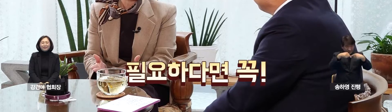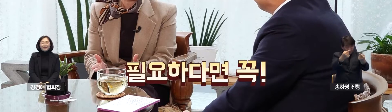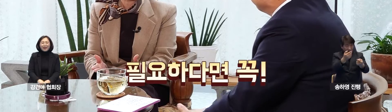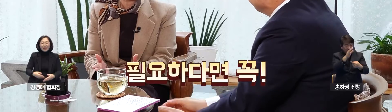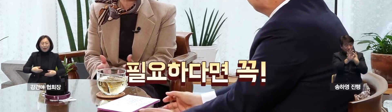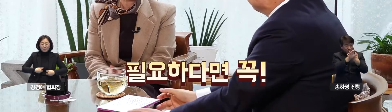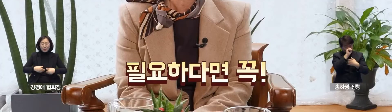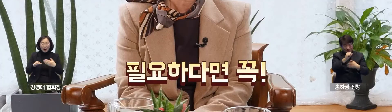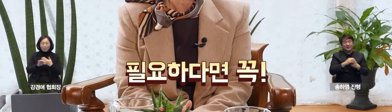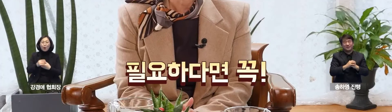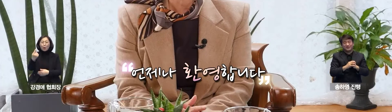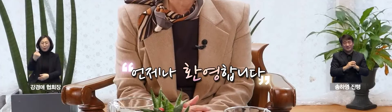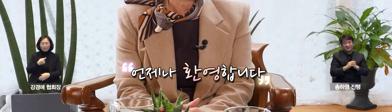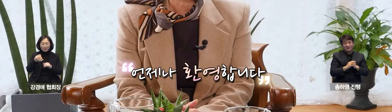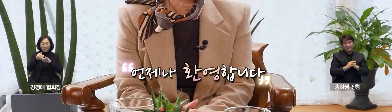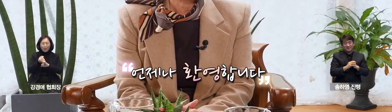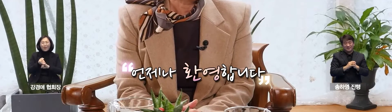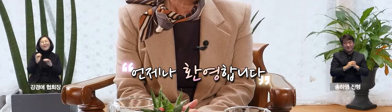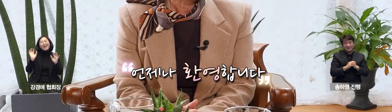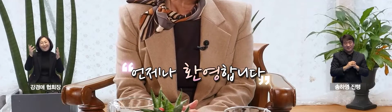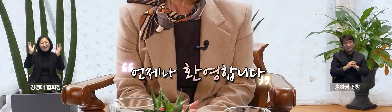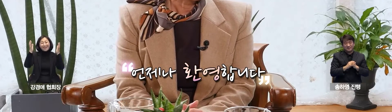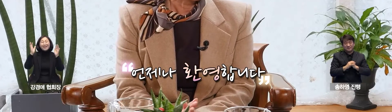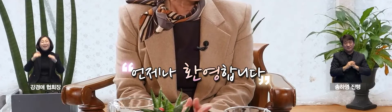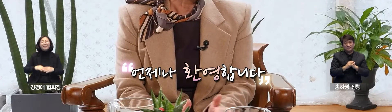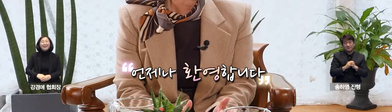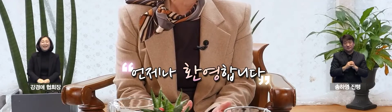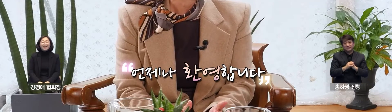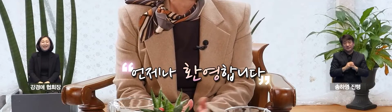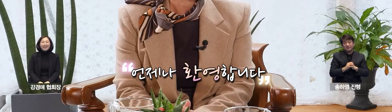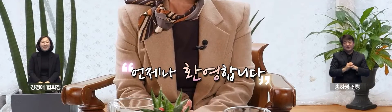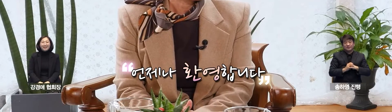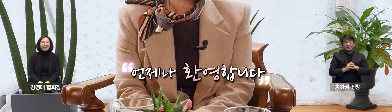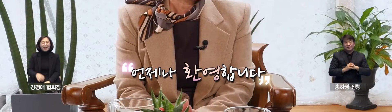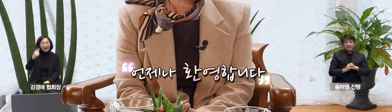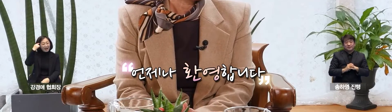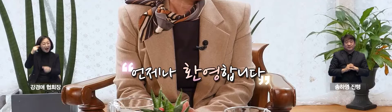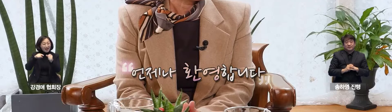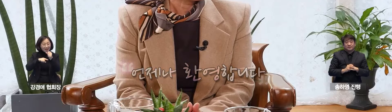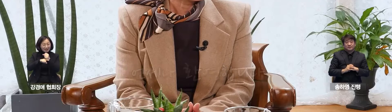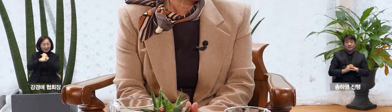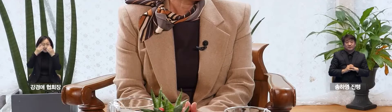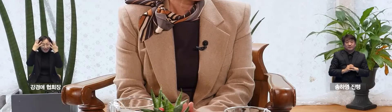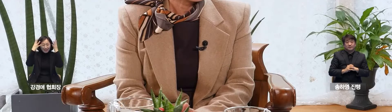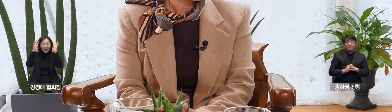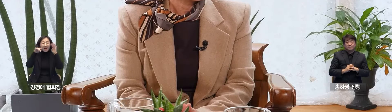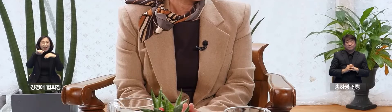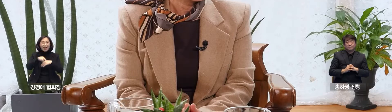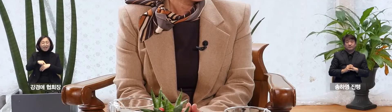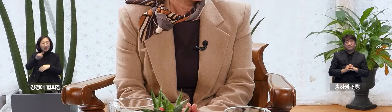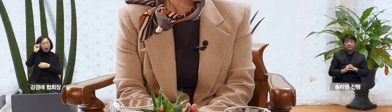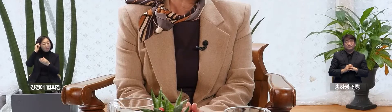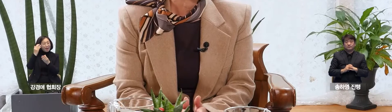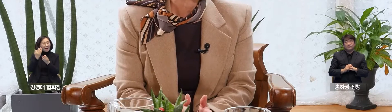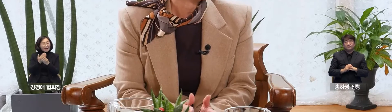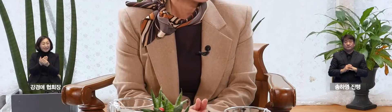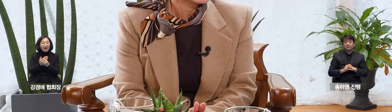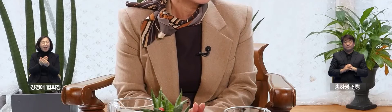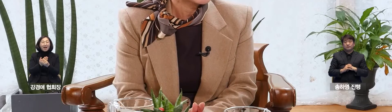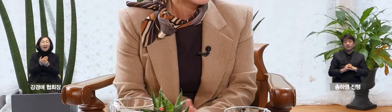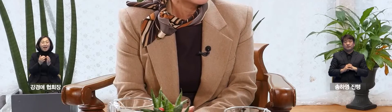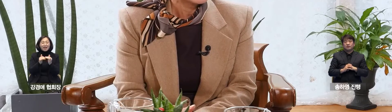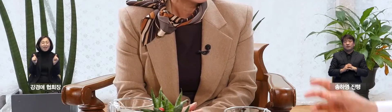오십시오. 환영합니다. 그리고 글쎄. 이게 카이스트에서 또 내공학 박사님이신